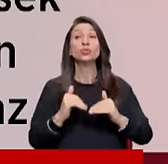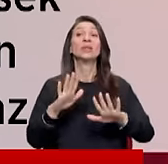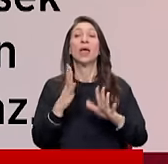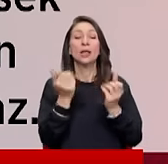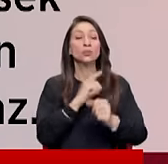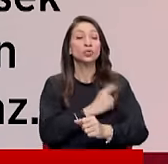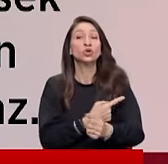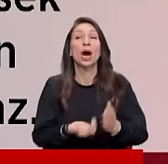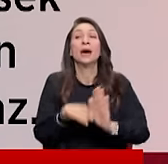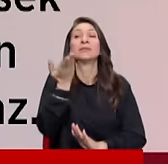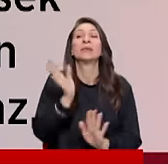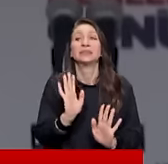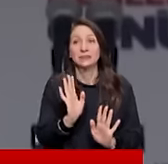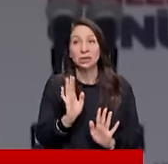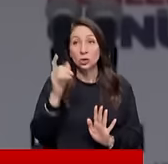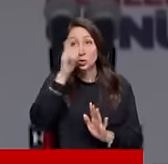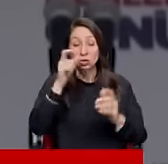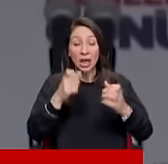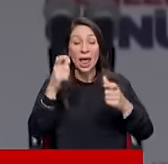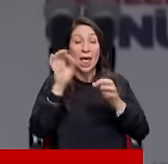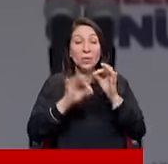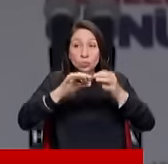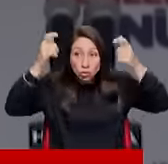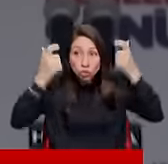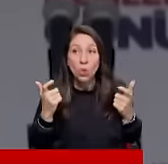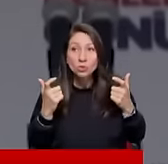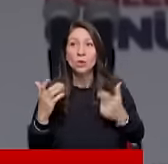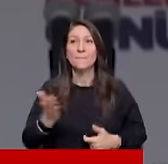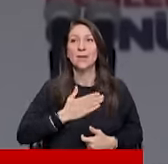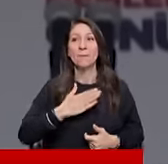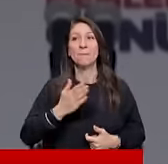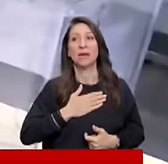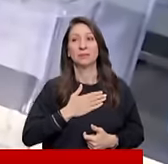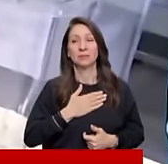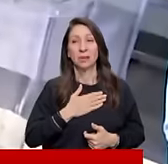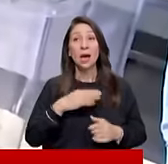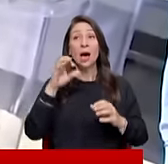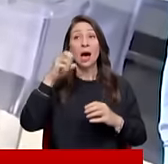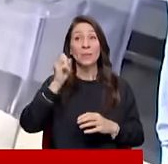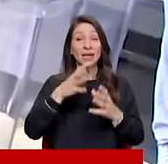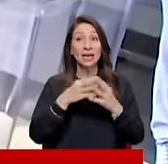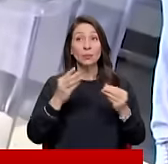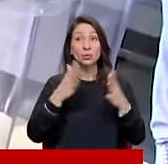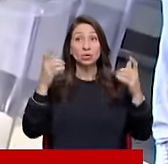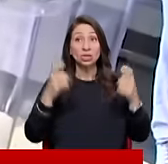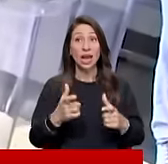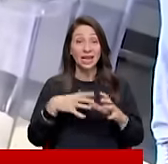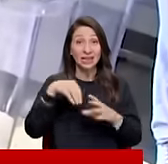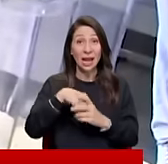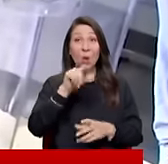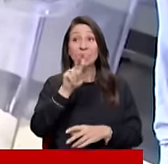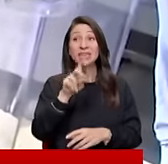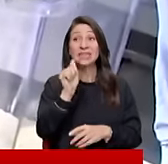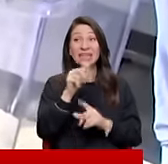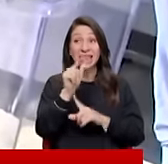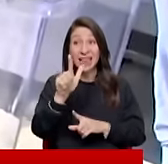aşağı düşmeden alım gücü artmaz. Türkiye'nin ekonomisinin sorumlusu benim. Ben. AK Parti'nin kaybettiği büyük şehirler dahil 18